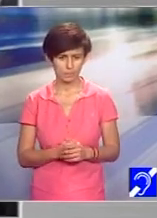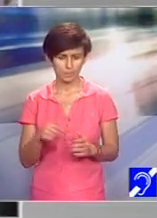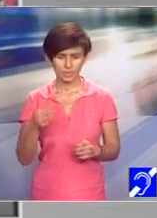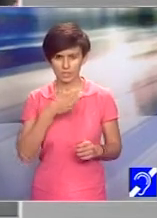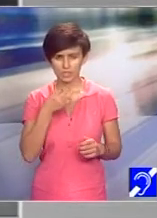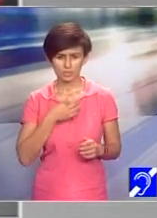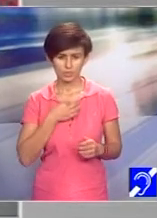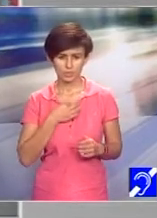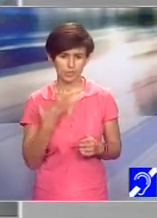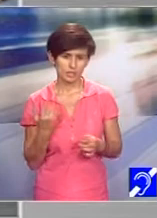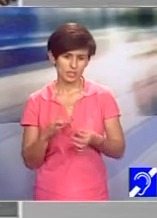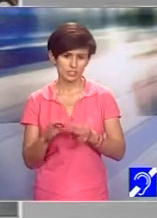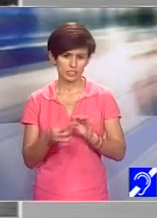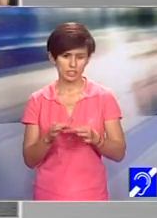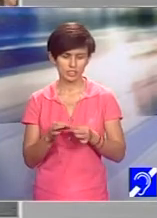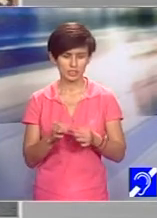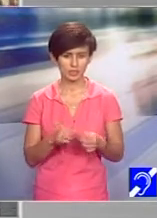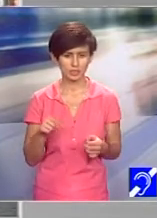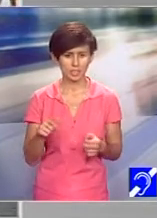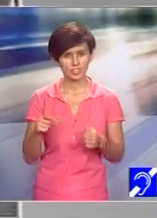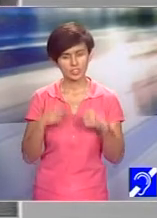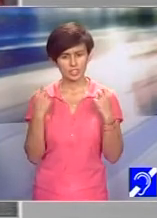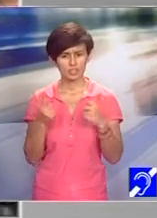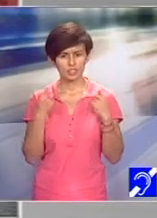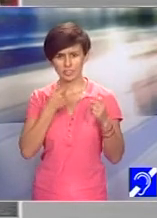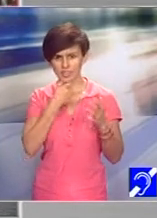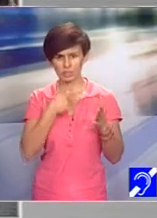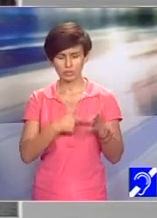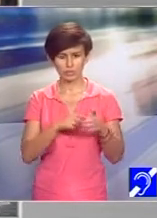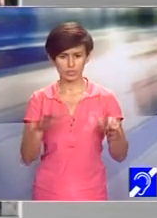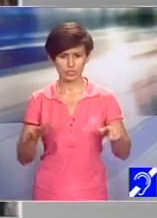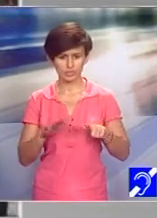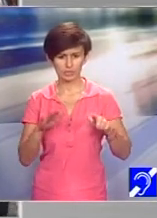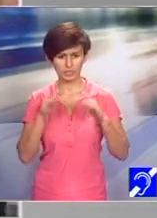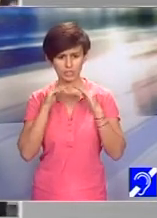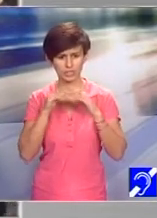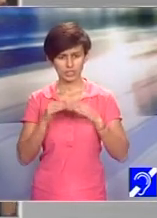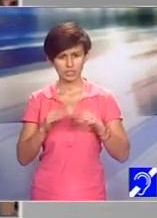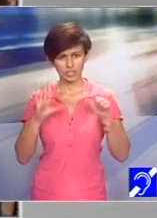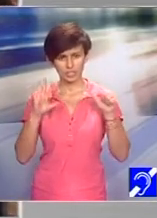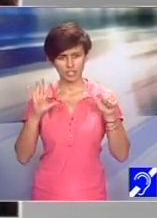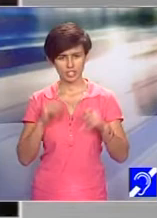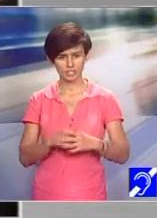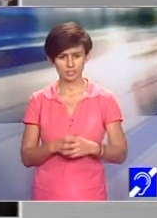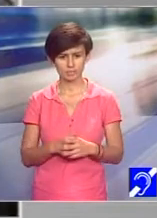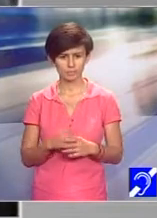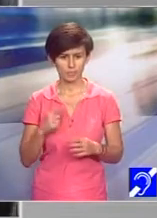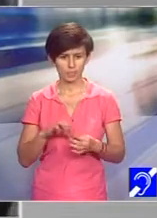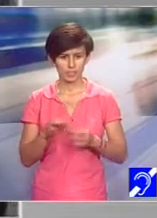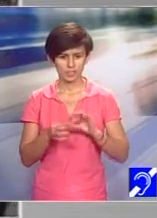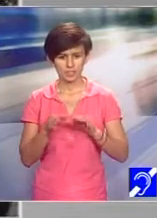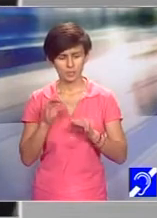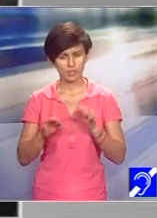cuvinte despre ce înseamnă Herbstfest 2017, ediția 6 a festivalului. Ce înseamnă? Înseamnă economie germană,